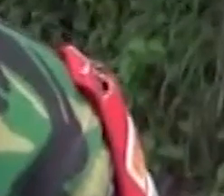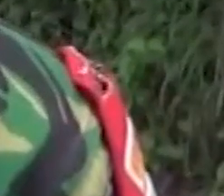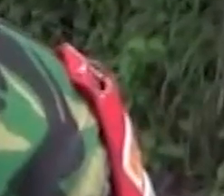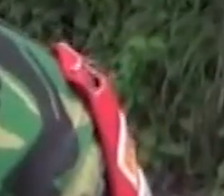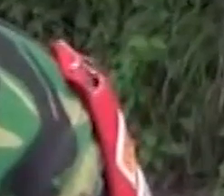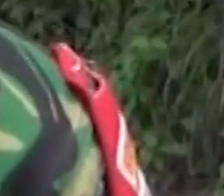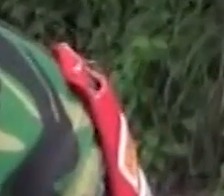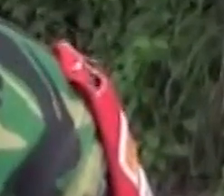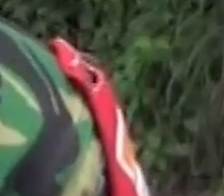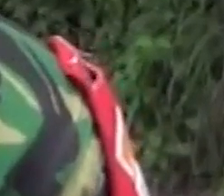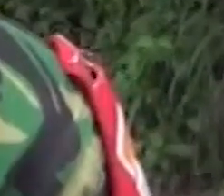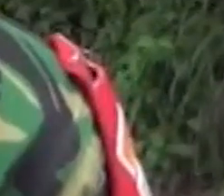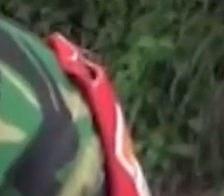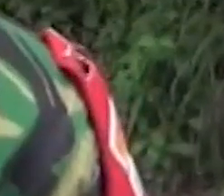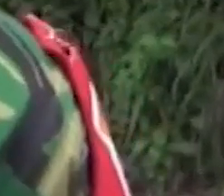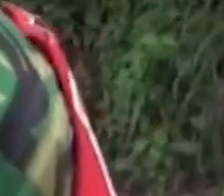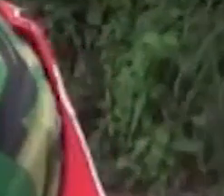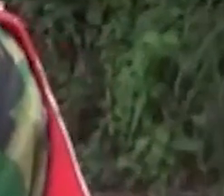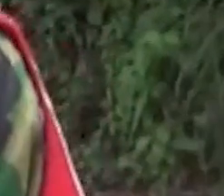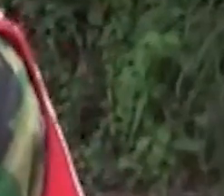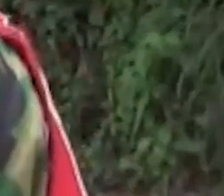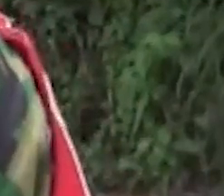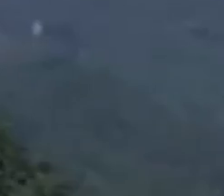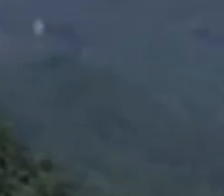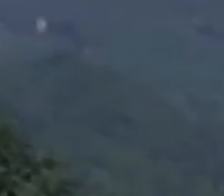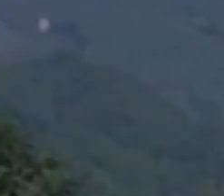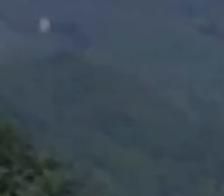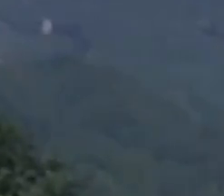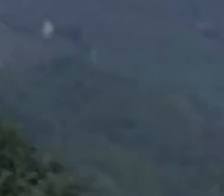dikonfirmasi tadi sama saya, katanya masih anakan.